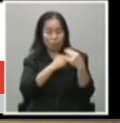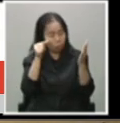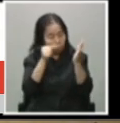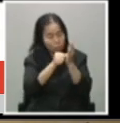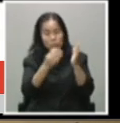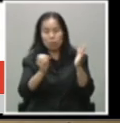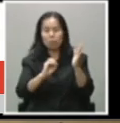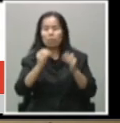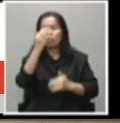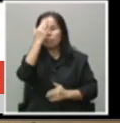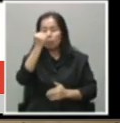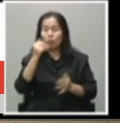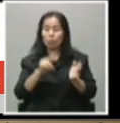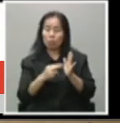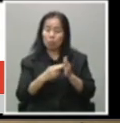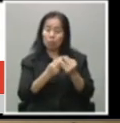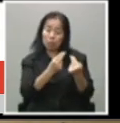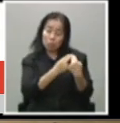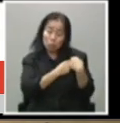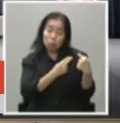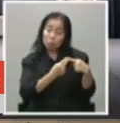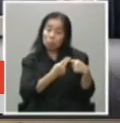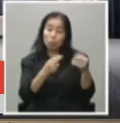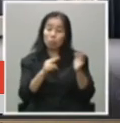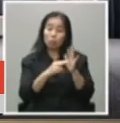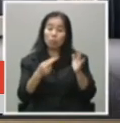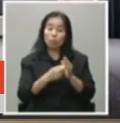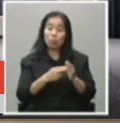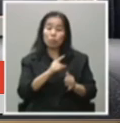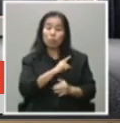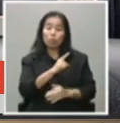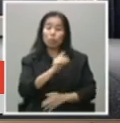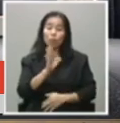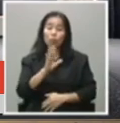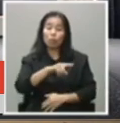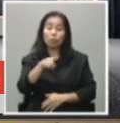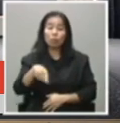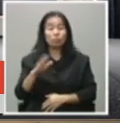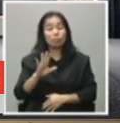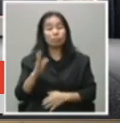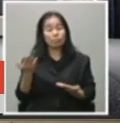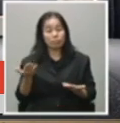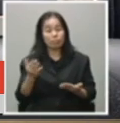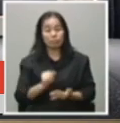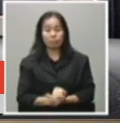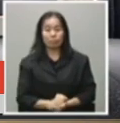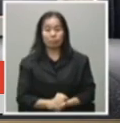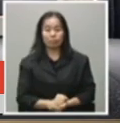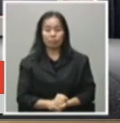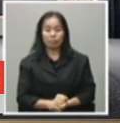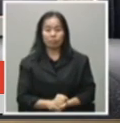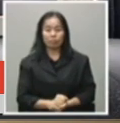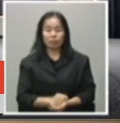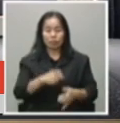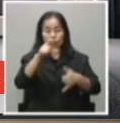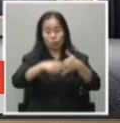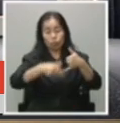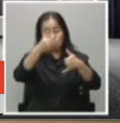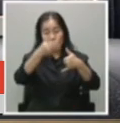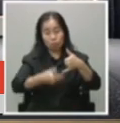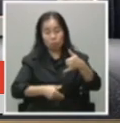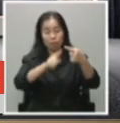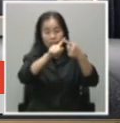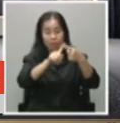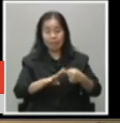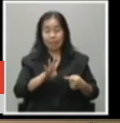ทำไมคะเรื่องความรับผิดชอบนั้นไม่ใช่เรื่องที่ทุกคนควรมีหรือคะ ในคุณสมบัติข้อที่4ค่ะความสามารถ